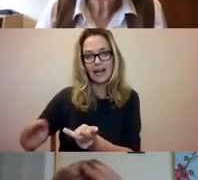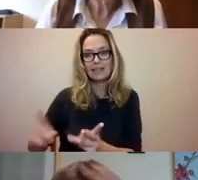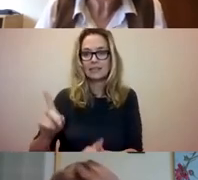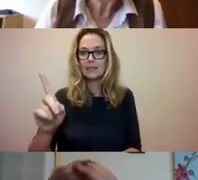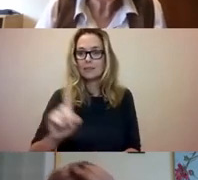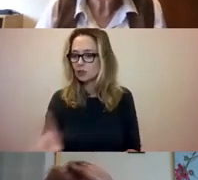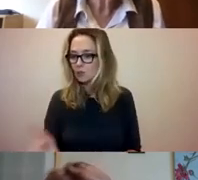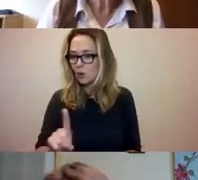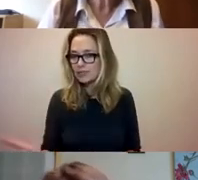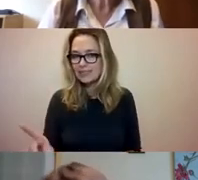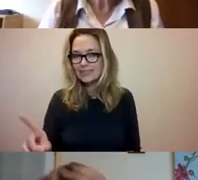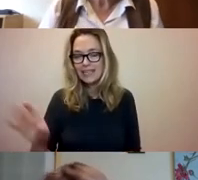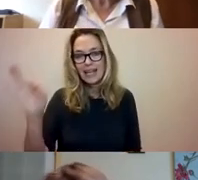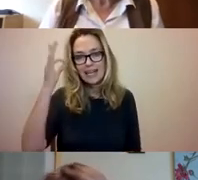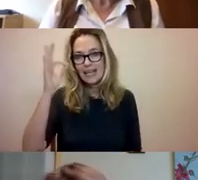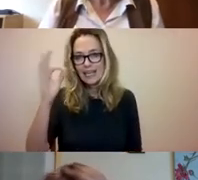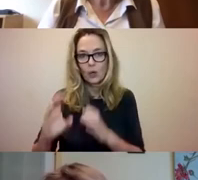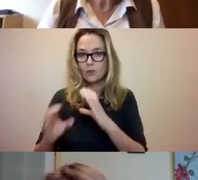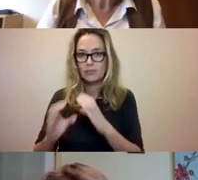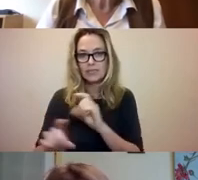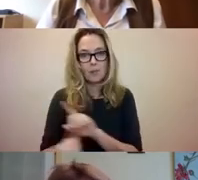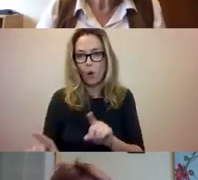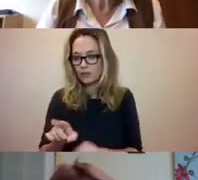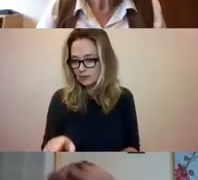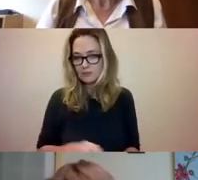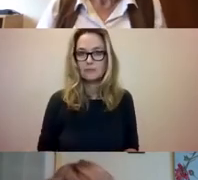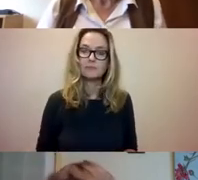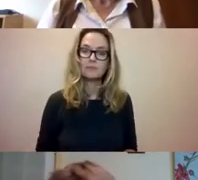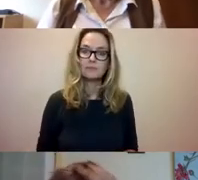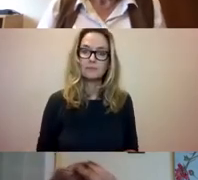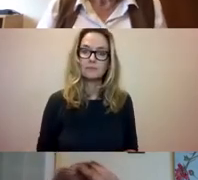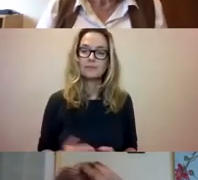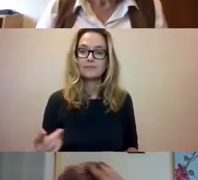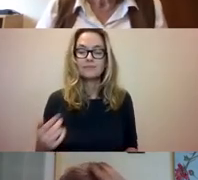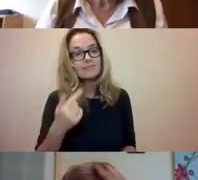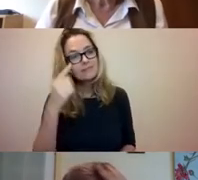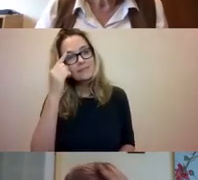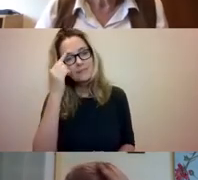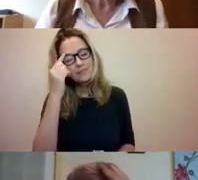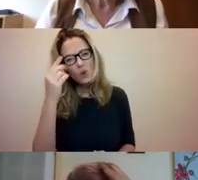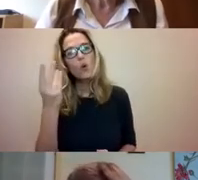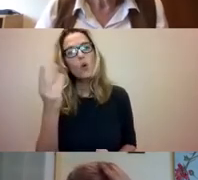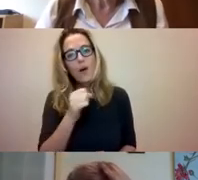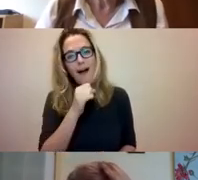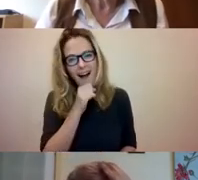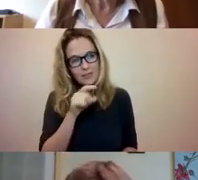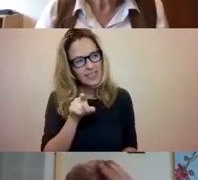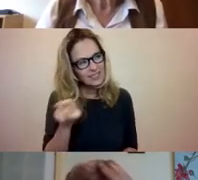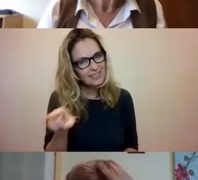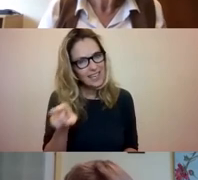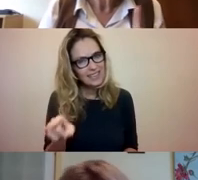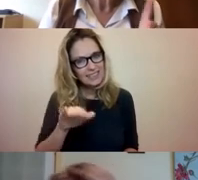beslist niet leren communiceren. Oeh. En mijn vraag aan jou is, hoe oud denk jij dat deze kinderen zijn